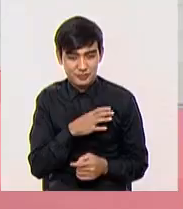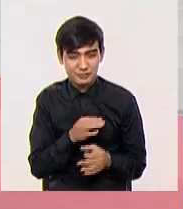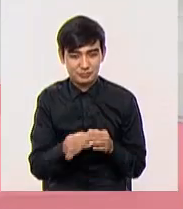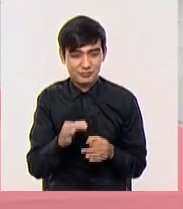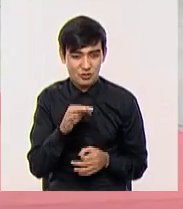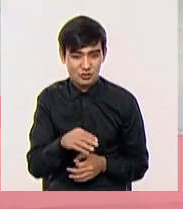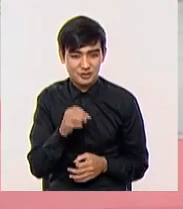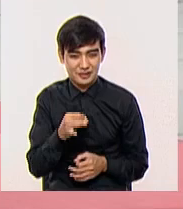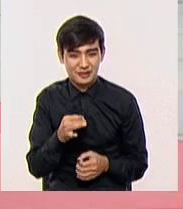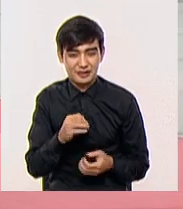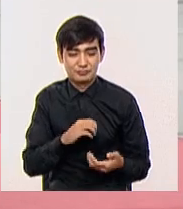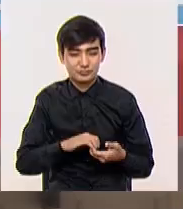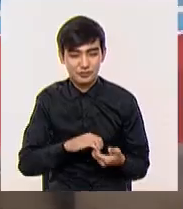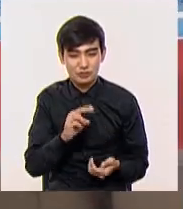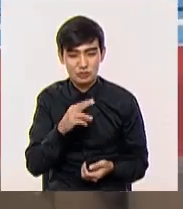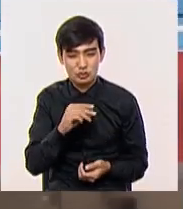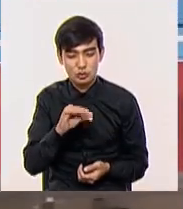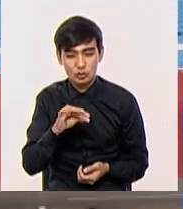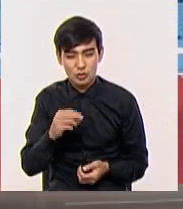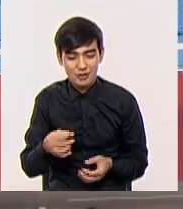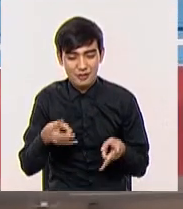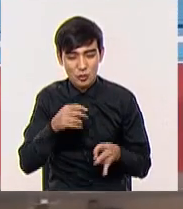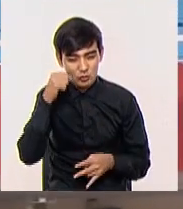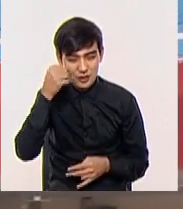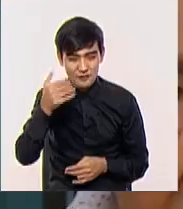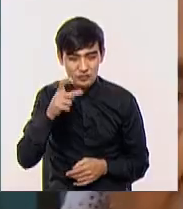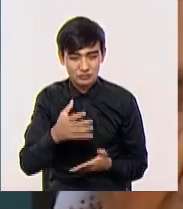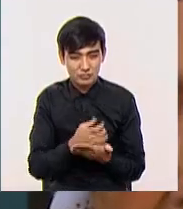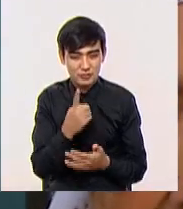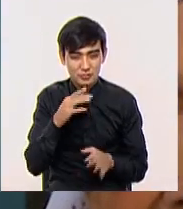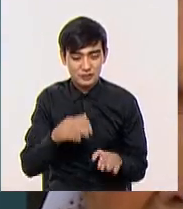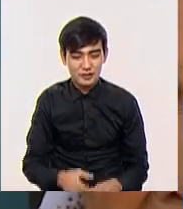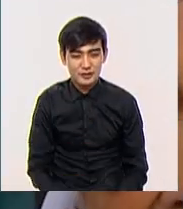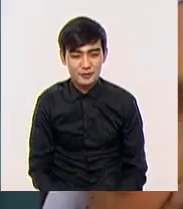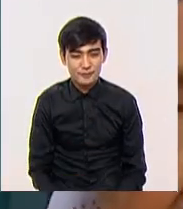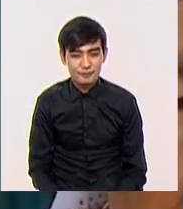золотой медали дзюдоиста Тимиржана Даулета остановил узбекский атлет.